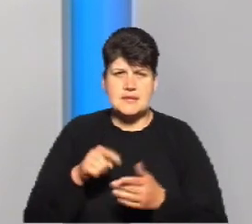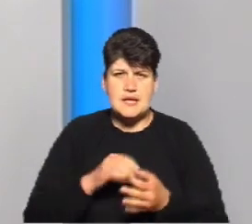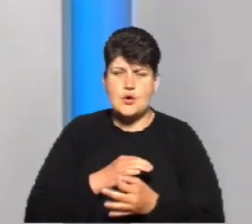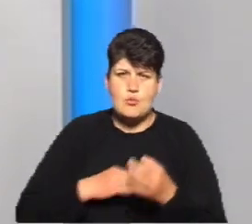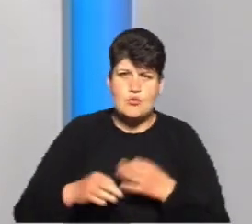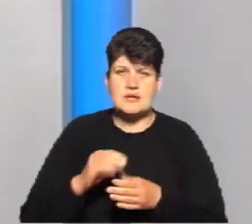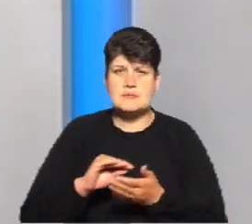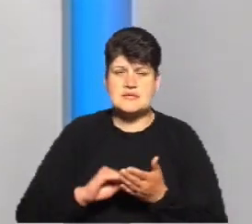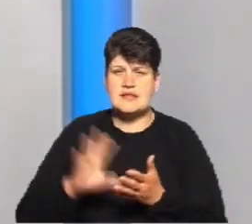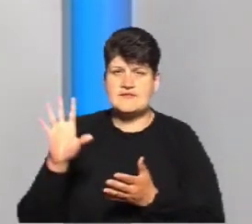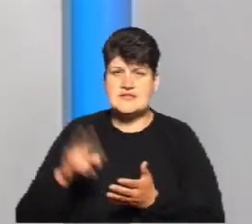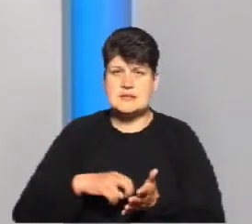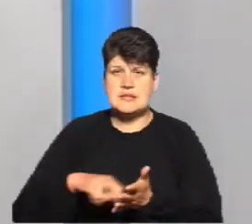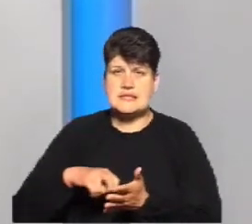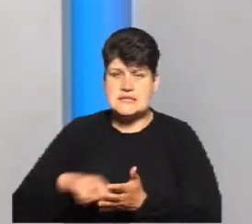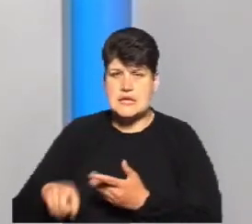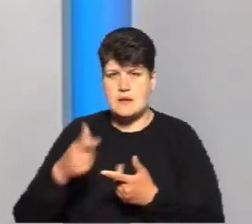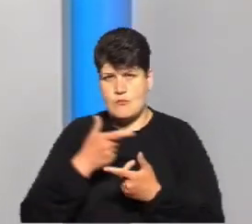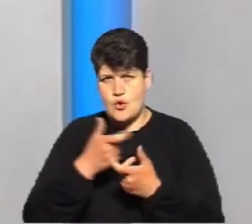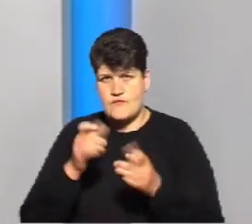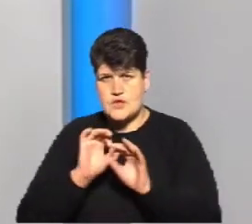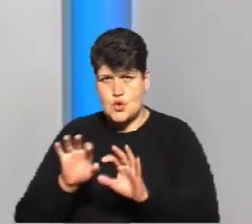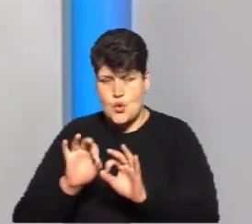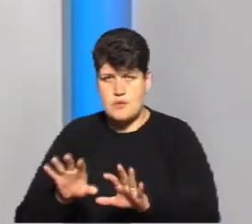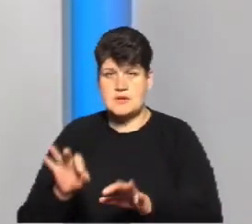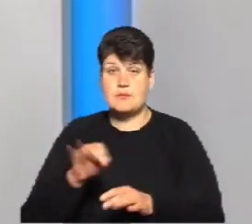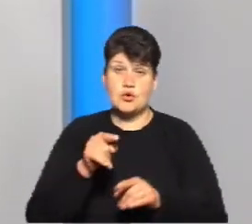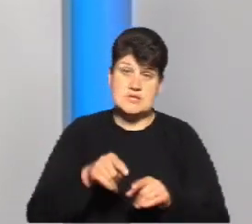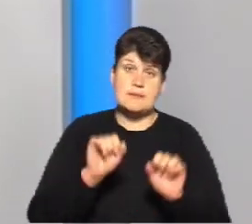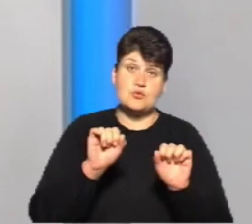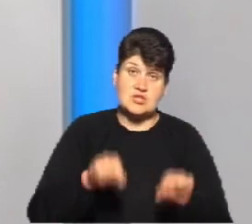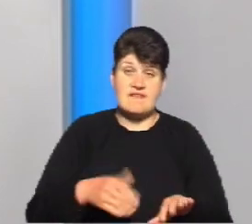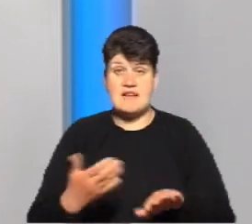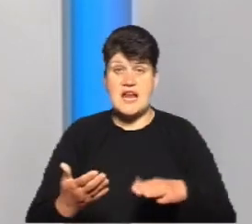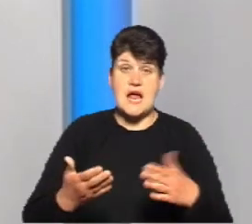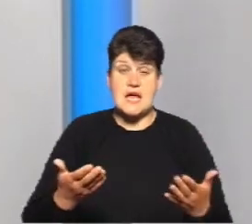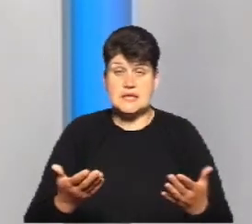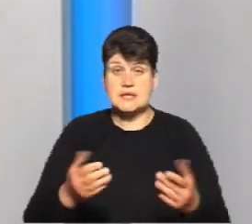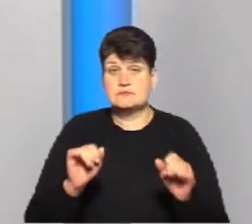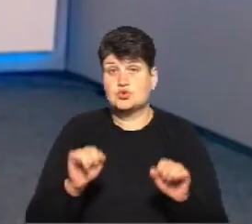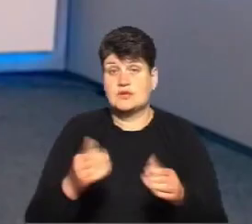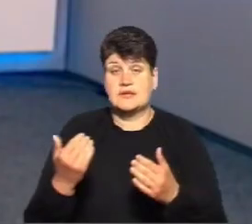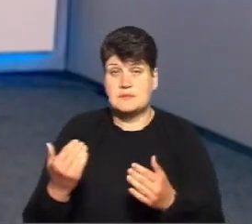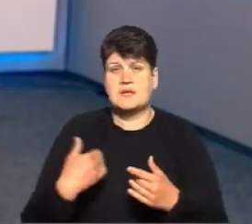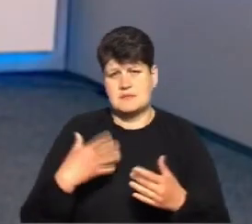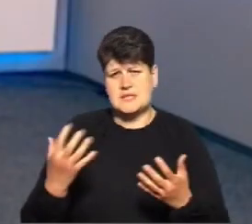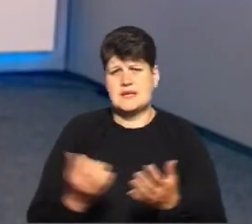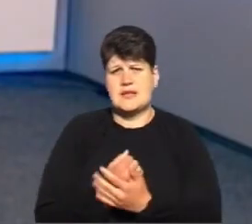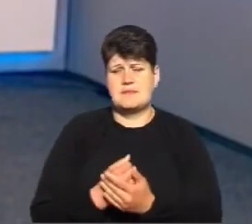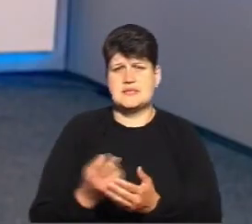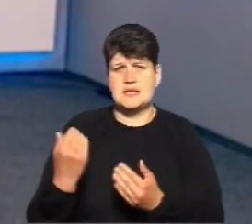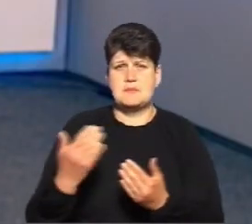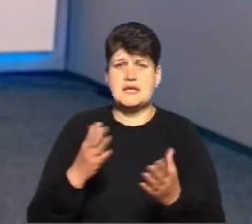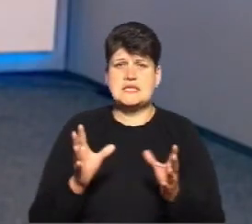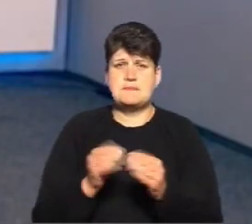листи, повідомили про такі варіанти, які можливі для них. Я думаю, що ми знайдемо з ними спільну мову. Я вам на цьому мусимо